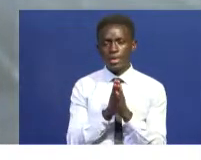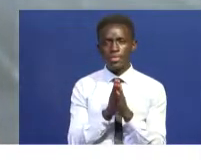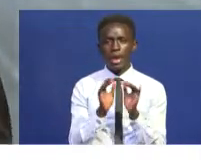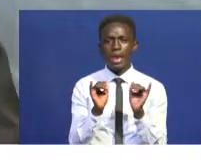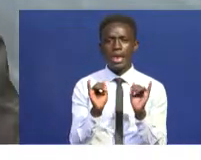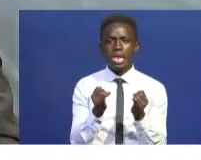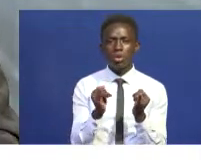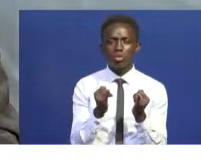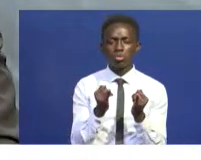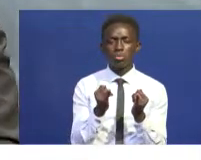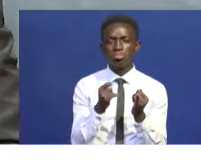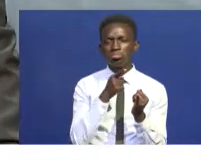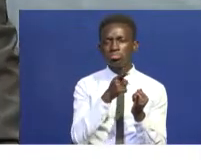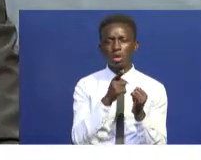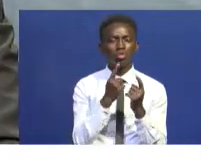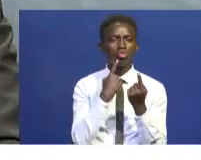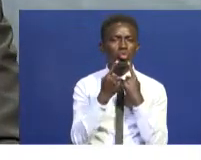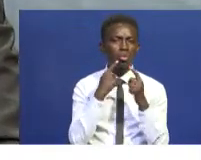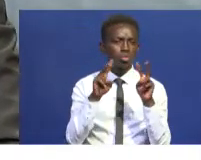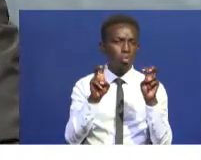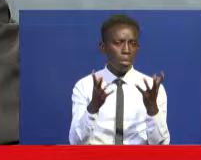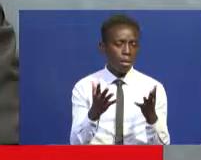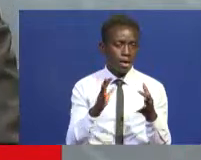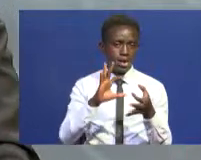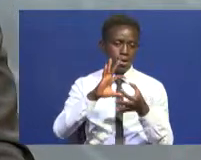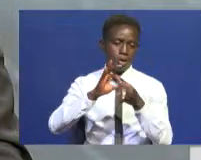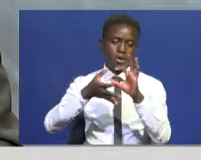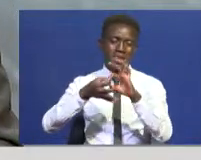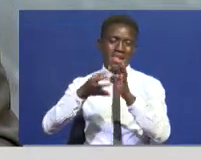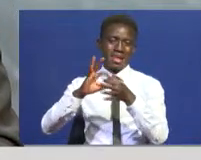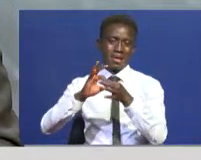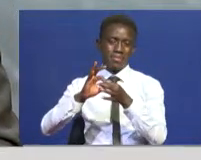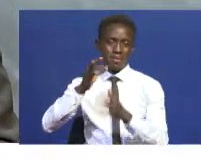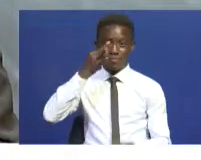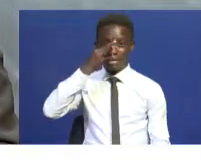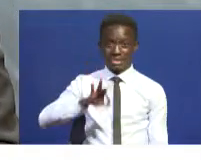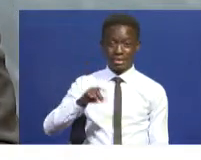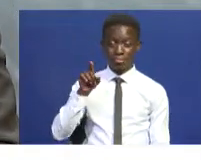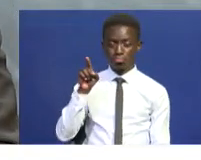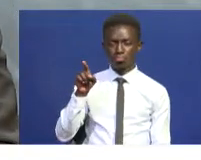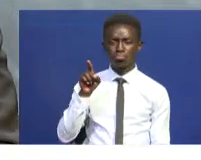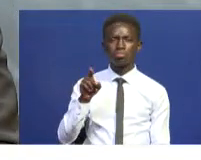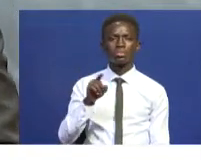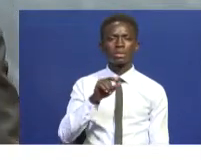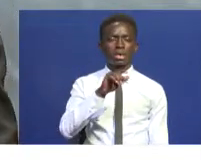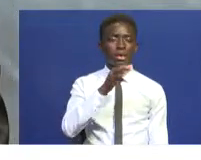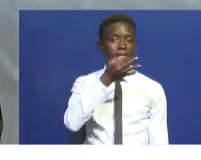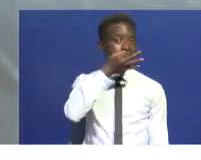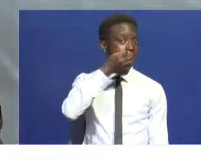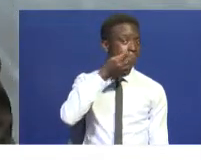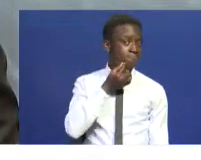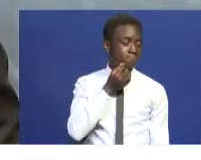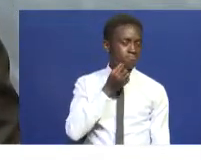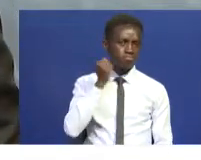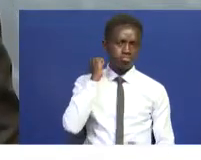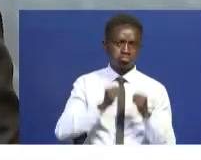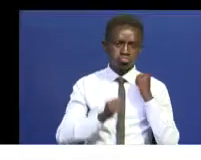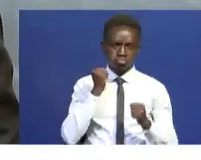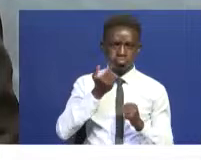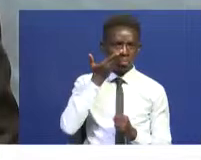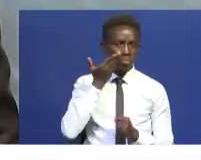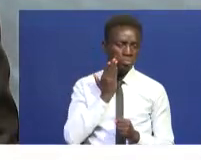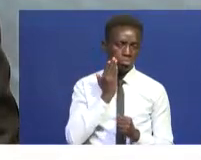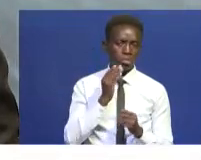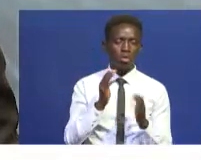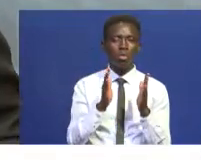za Paris Marathon, ambapo mabingwa watetezi Eliud Kipchoge na Peres Jepchirchir wataongoza vikosi vya wanariadha wa Kenya wa kiume